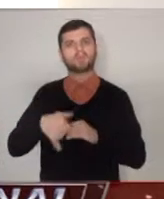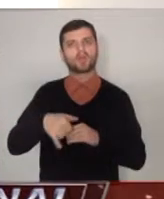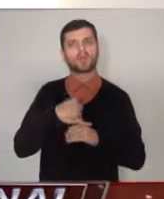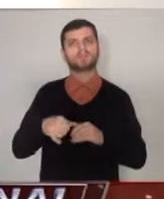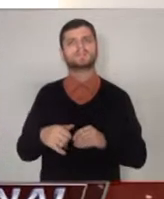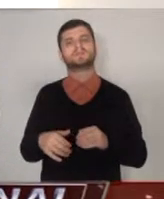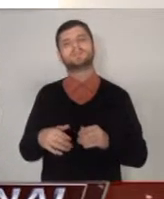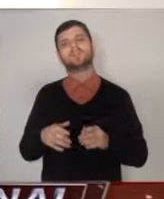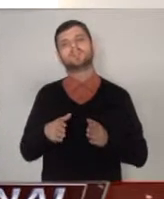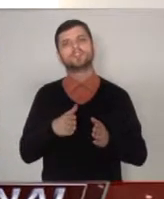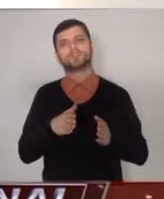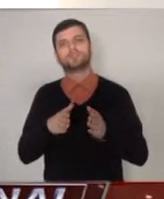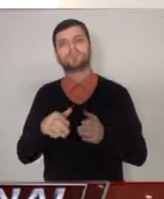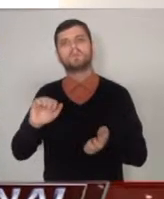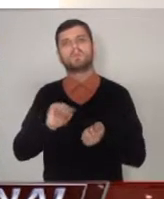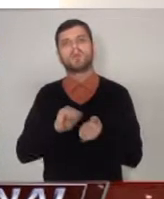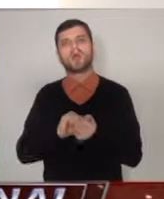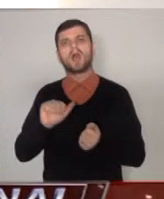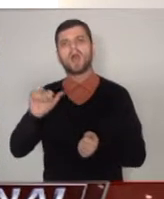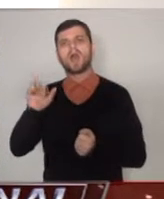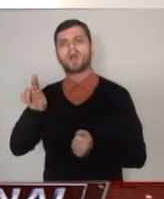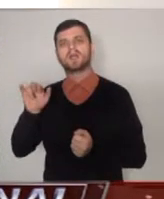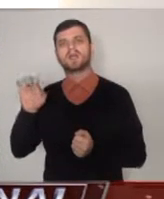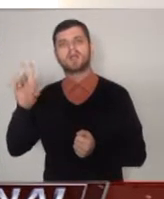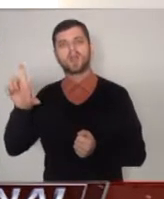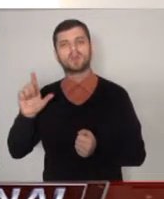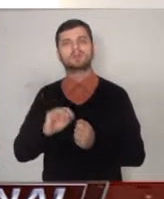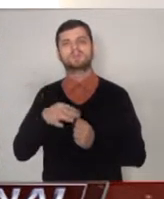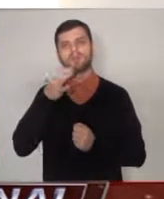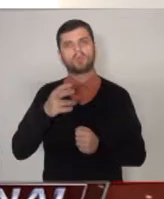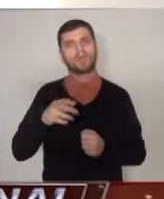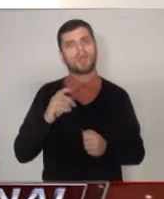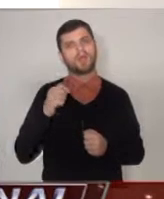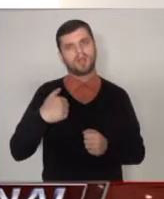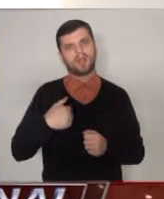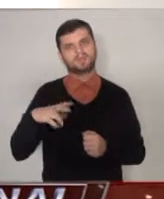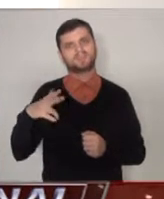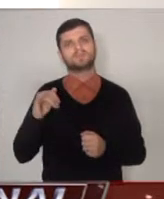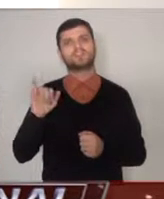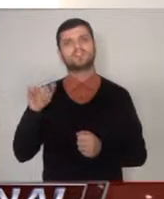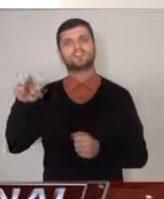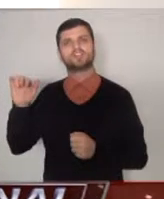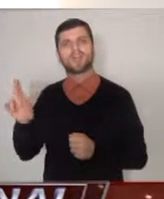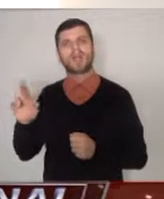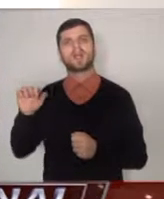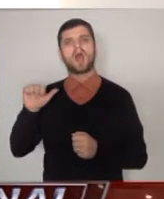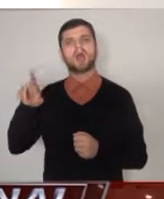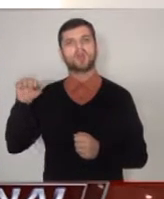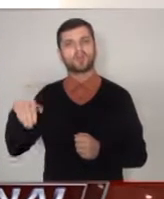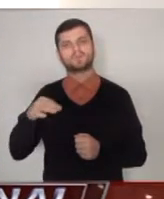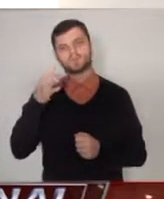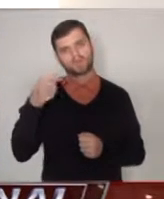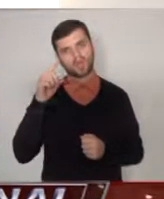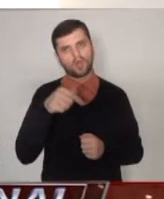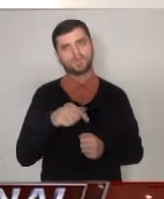ambiție a mea, deși mulți m-au contestat. Sunt inginer agronom, am lucrat la cea pe Maluku Flori și am zis, dom'le, să